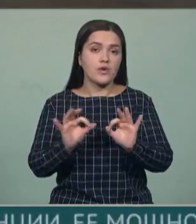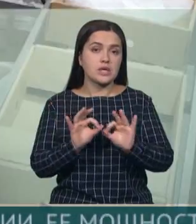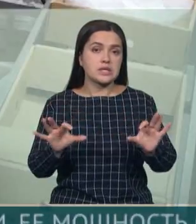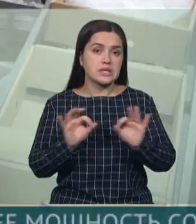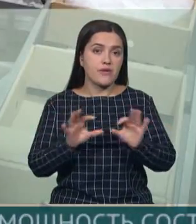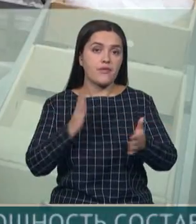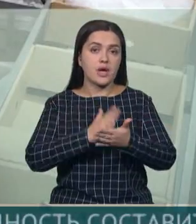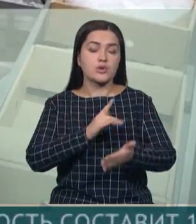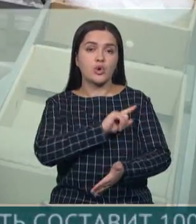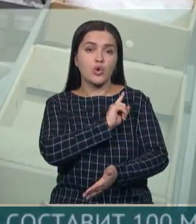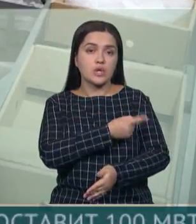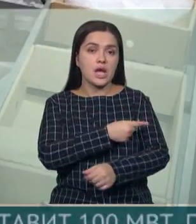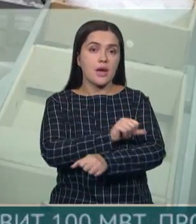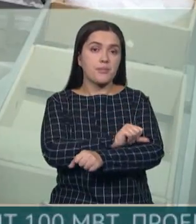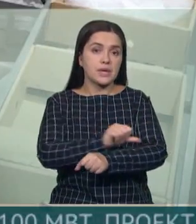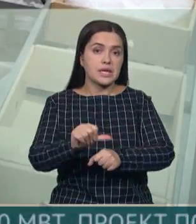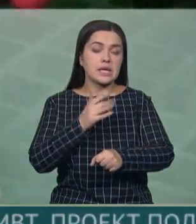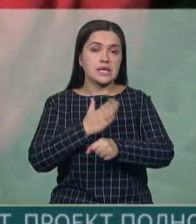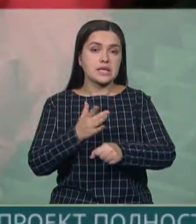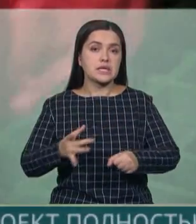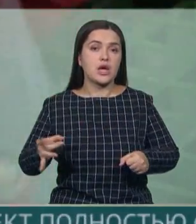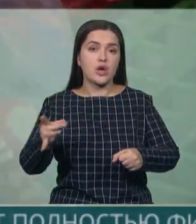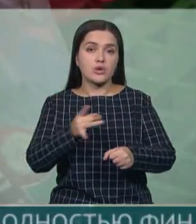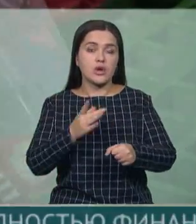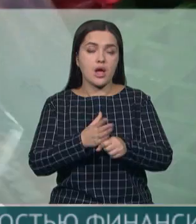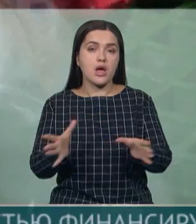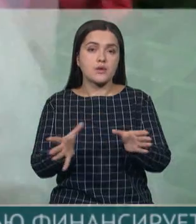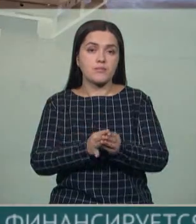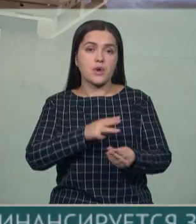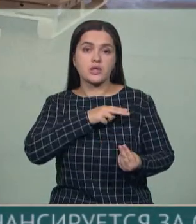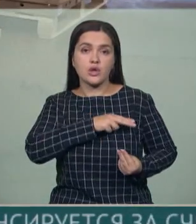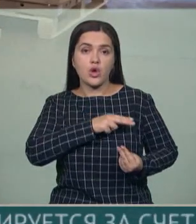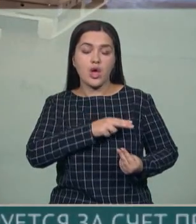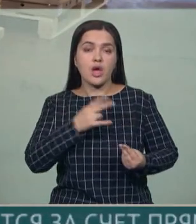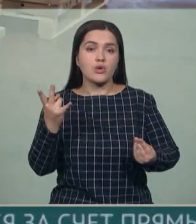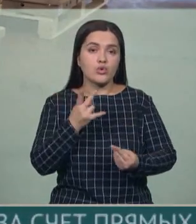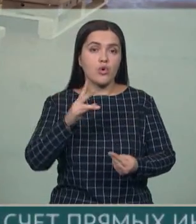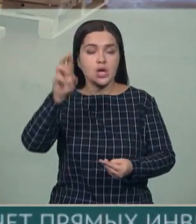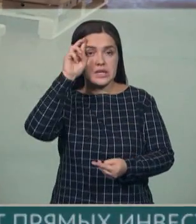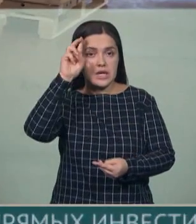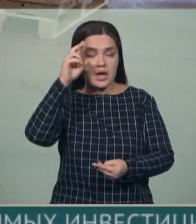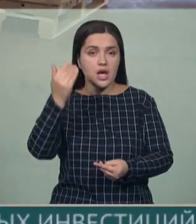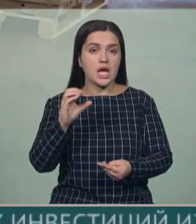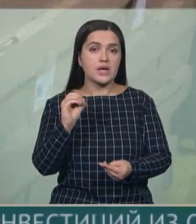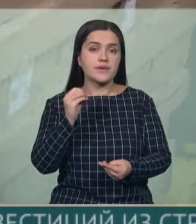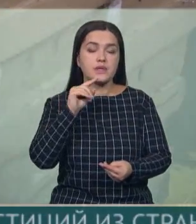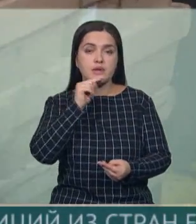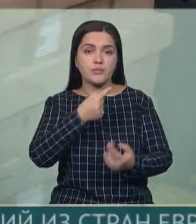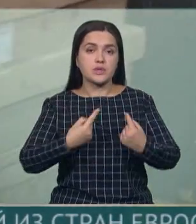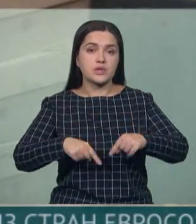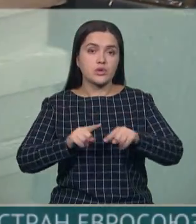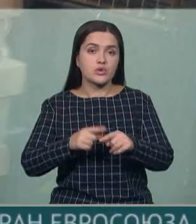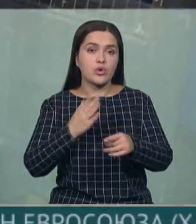«Оренбуржье. Сердце Евразии». По его словам, усиление приграничного и межрегионального сотрудничества между странами